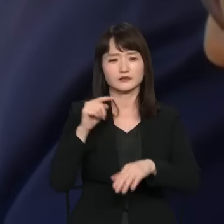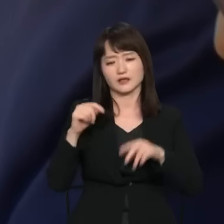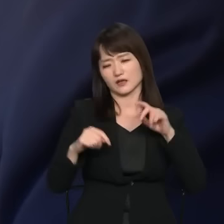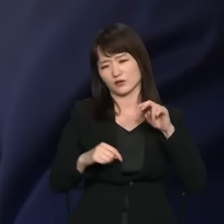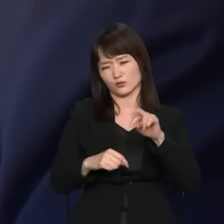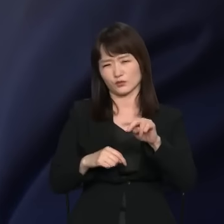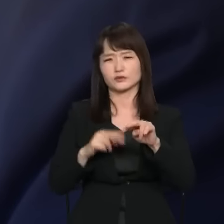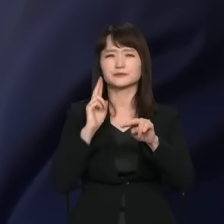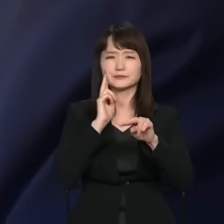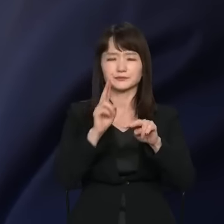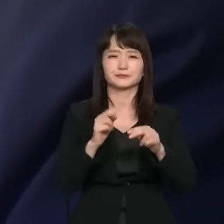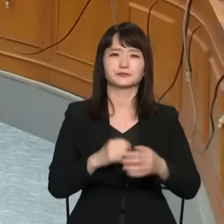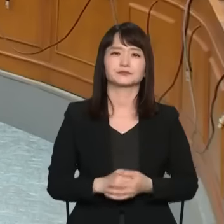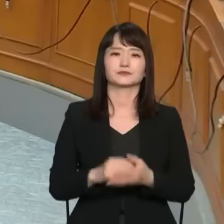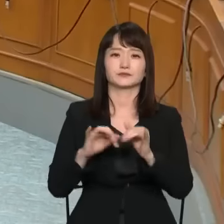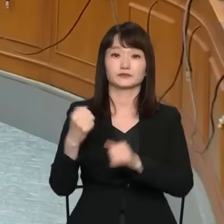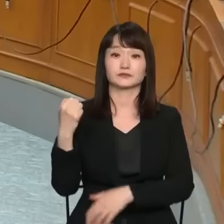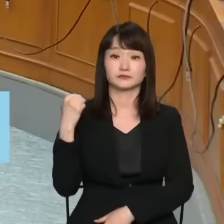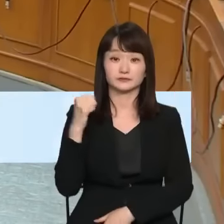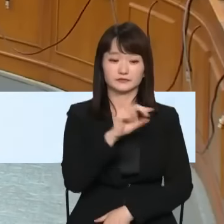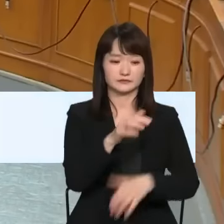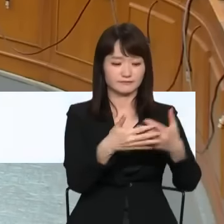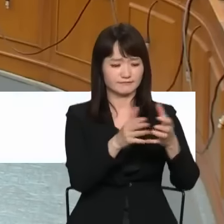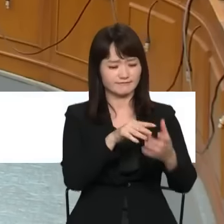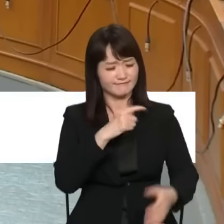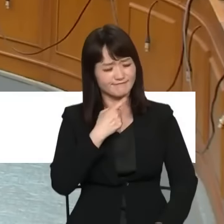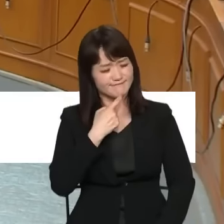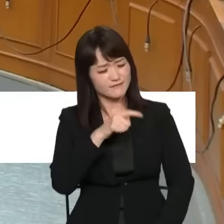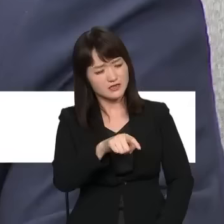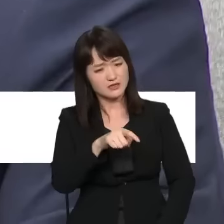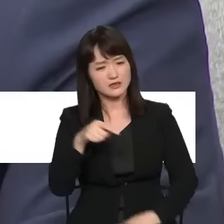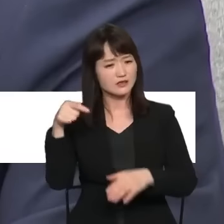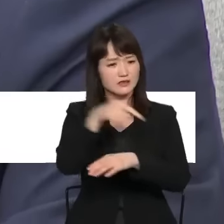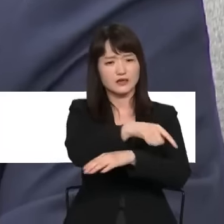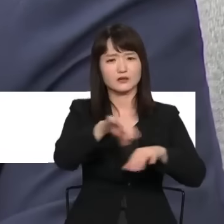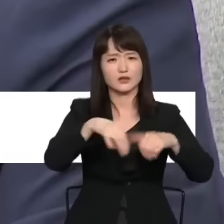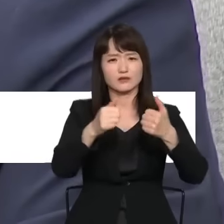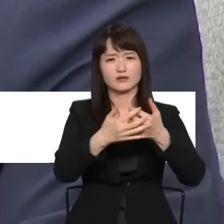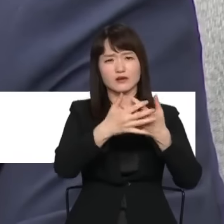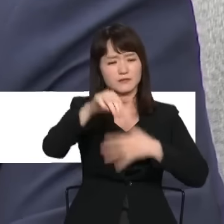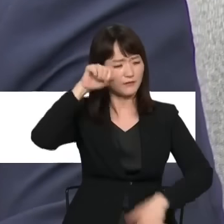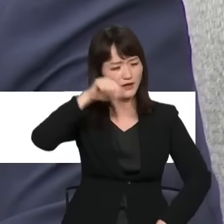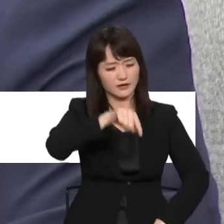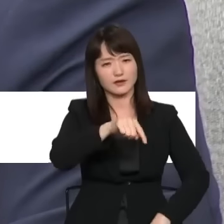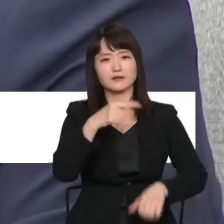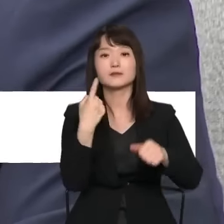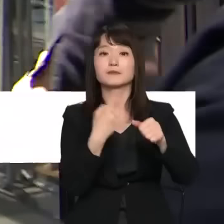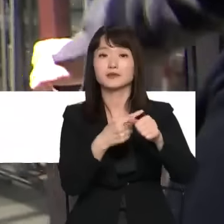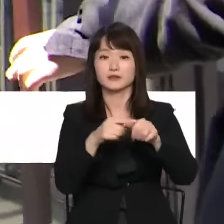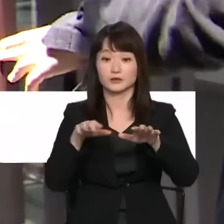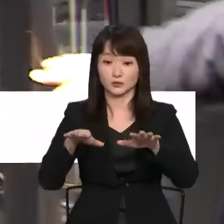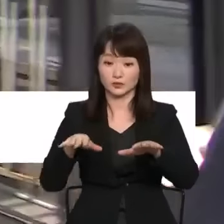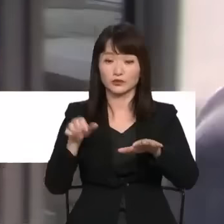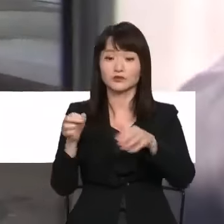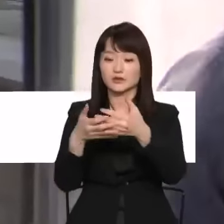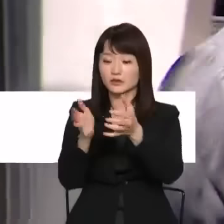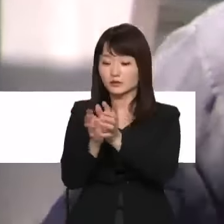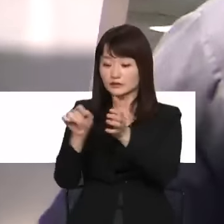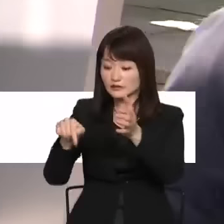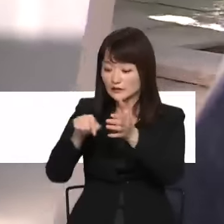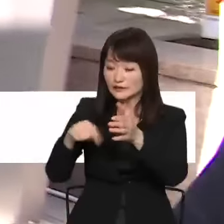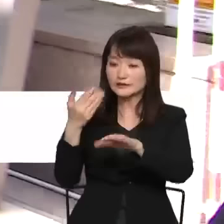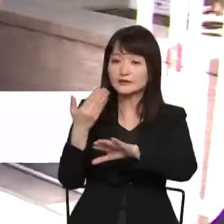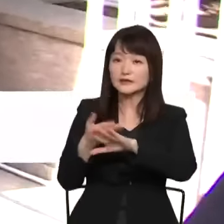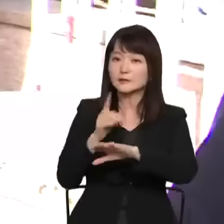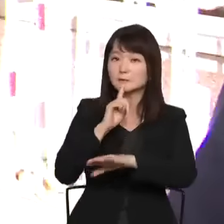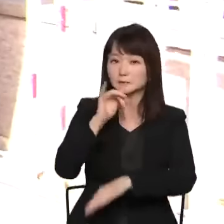있는 겁니다. 국민의힘은 야당의 떼쓰기라며 장외 집회를 비판했습니다. 하지만 오늘도 여당 내부에선 다른